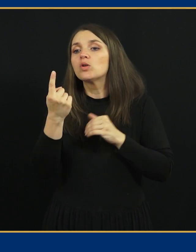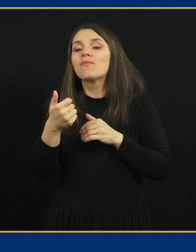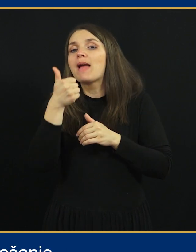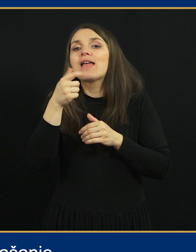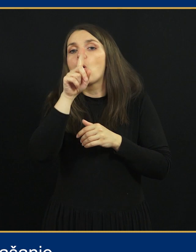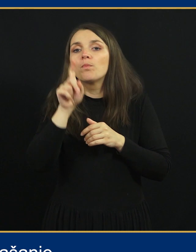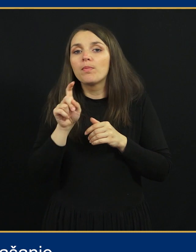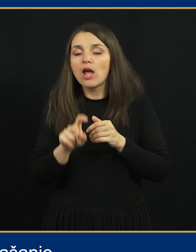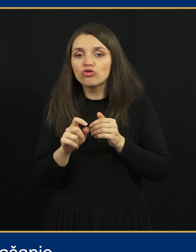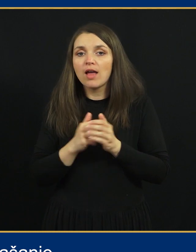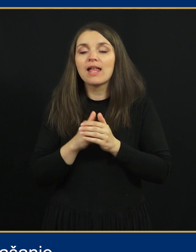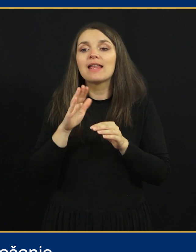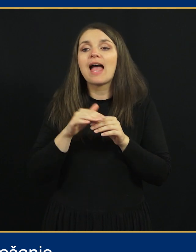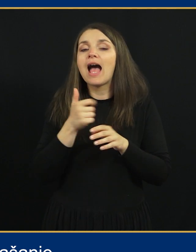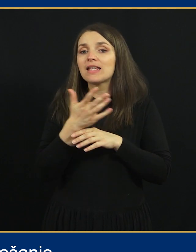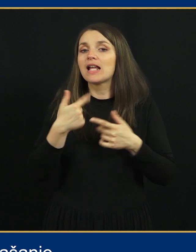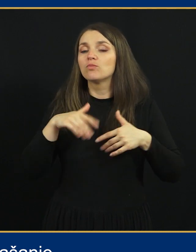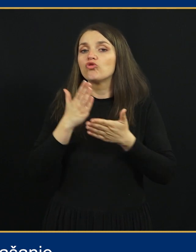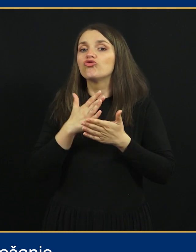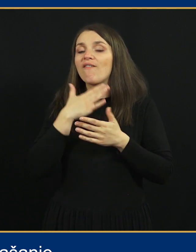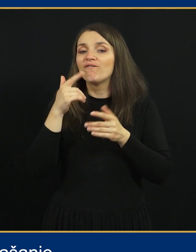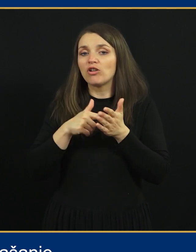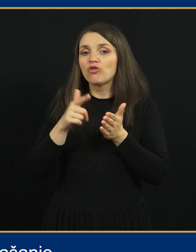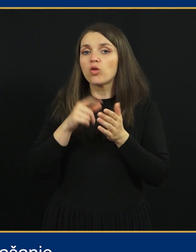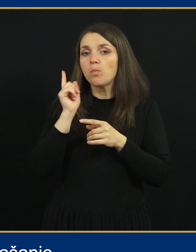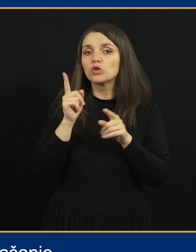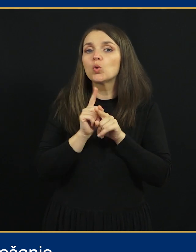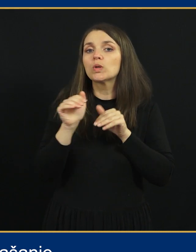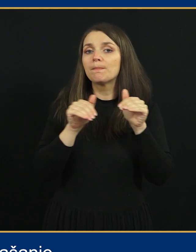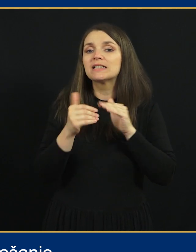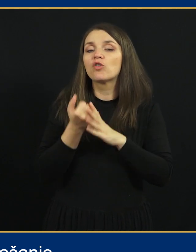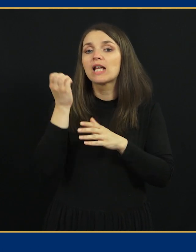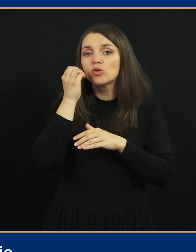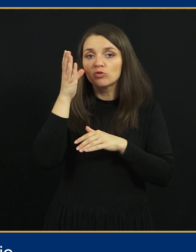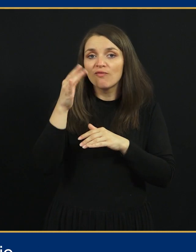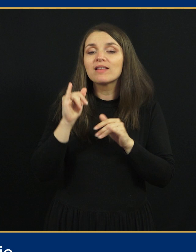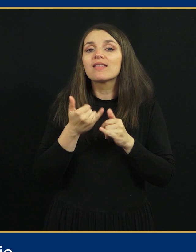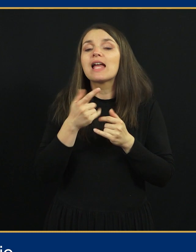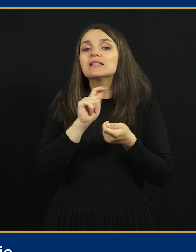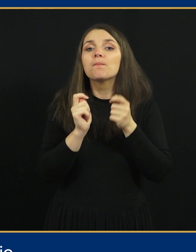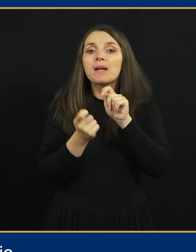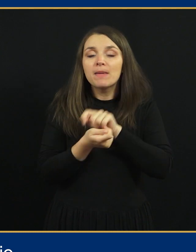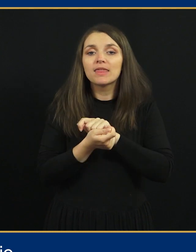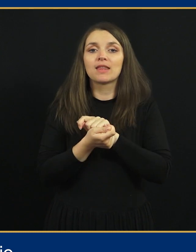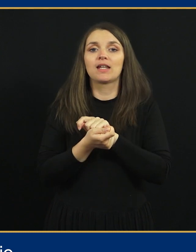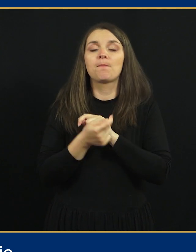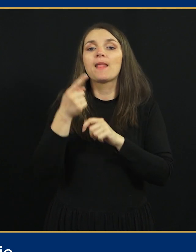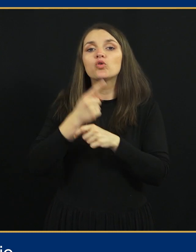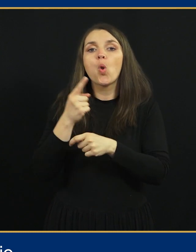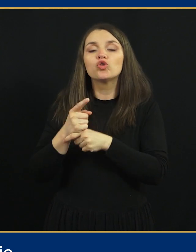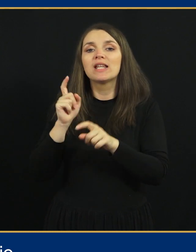pa če izpostavim samo eno vprašanje, na katerega smo že večkrat opozorili tudi Ministrstvo za izobraževanje, da naj